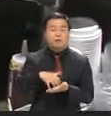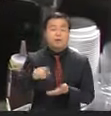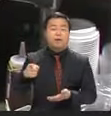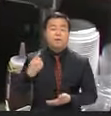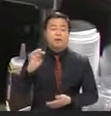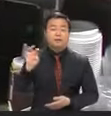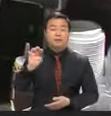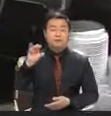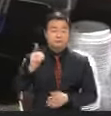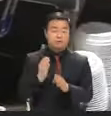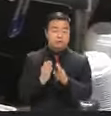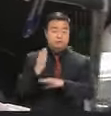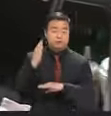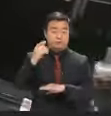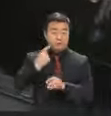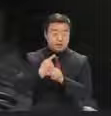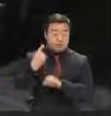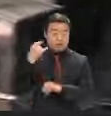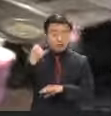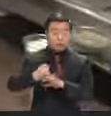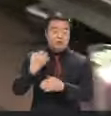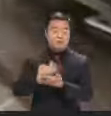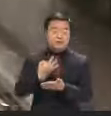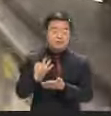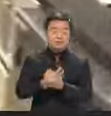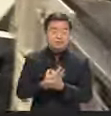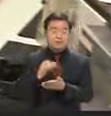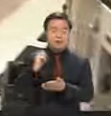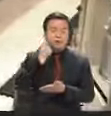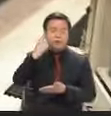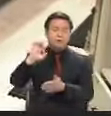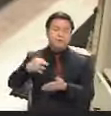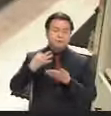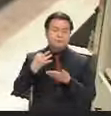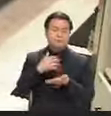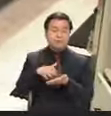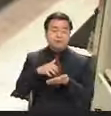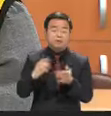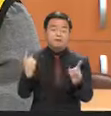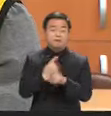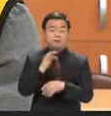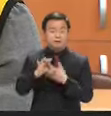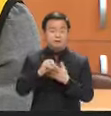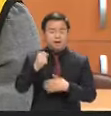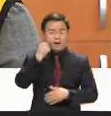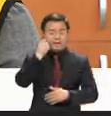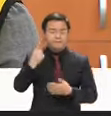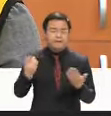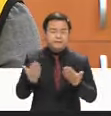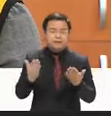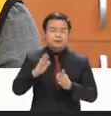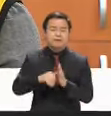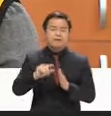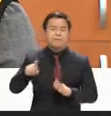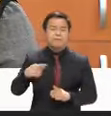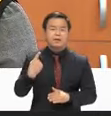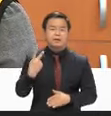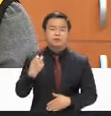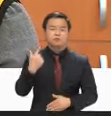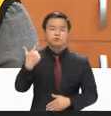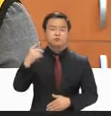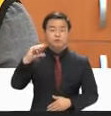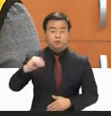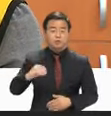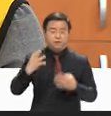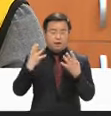내년 최저임금을 월급으로 환산하면 한 달 내내 일해야 126만 원입니다. 수많은 이 대한민국의